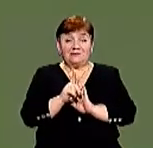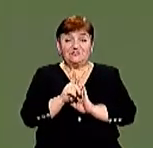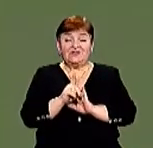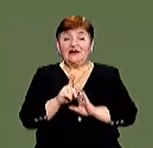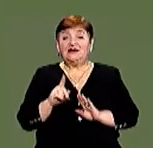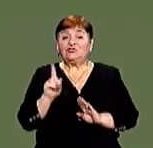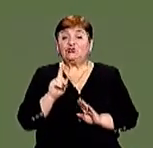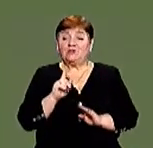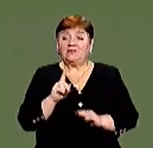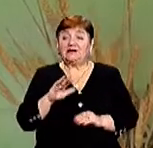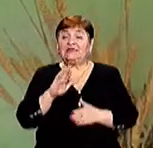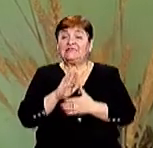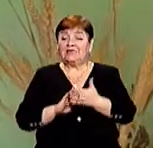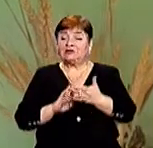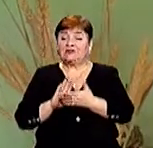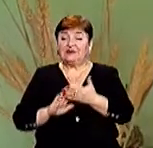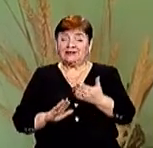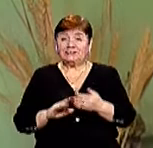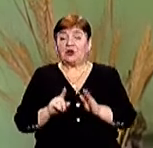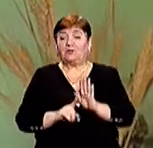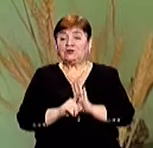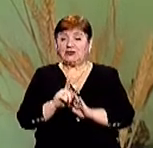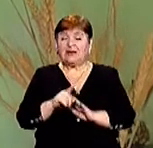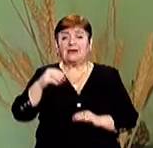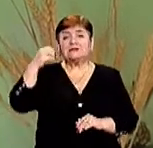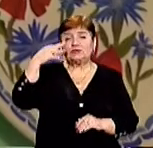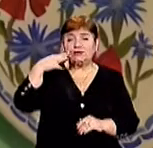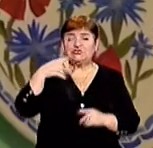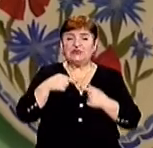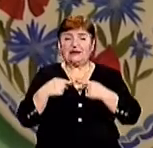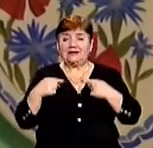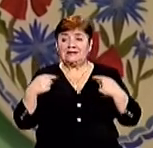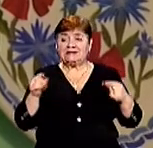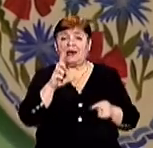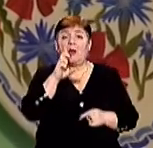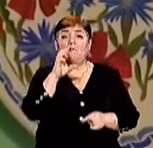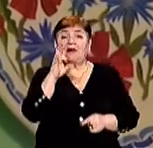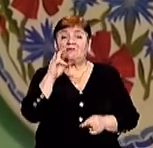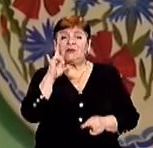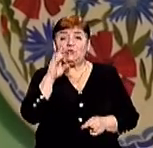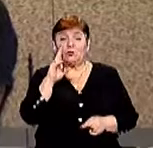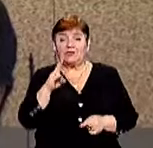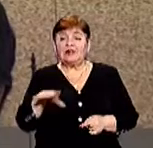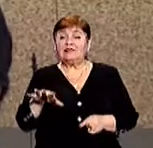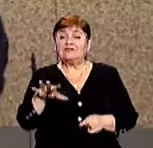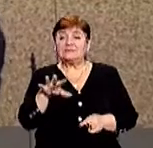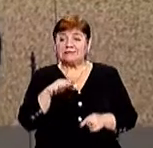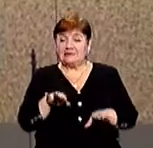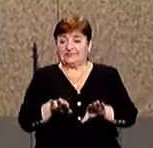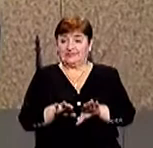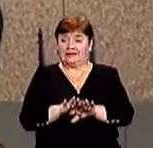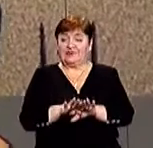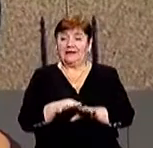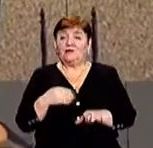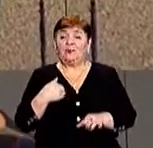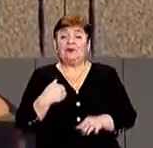що почала з маків, потім далі пішли в мене соняшники, далі барвінок, другі тарілки. Ну це не всі тарілки, які я малювала, в